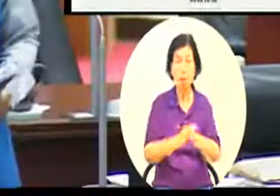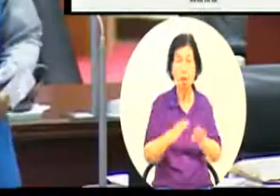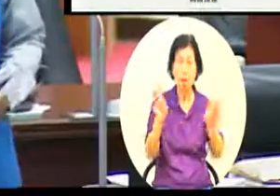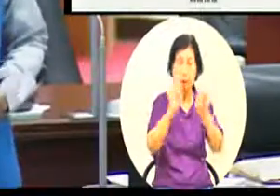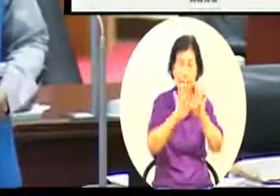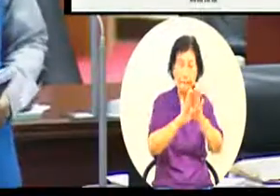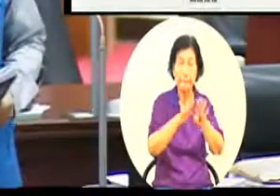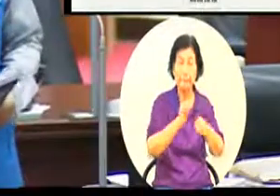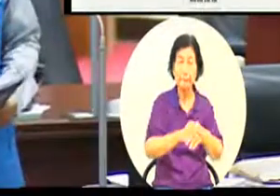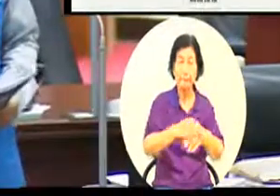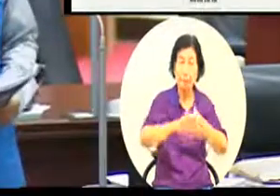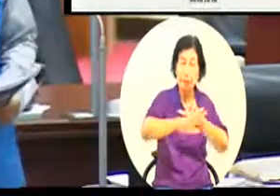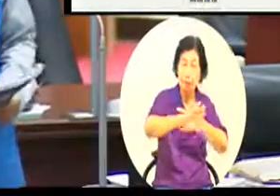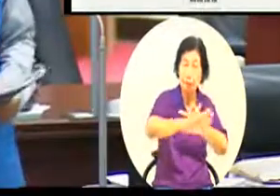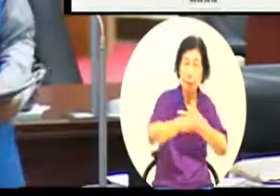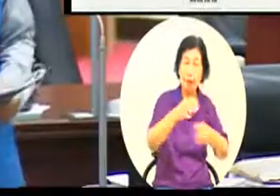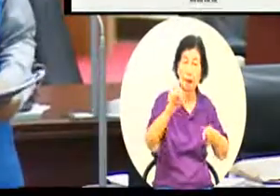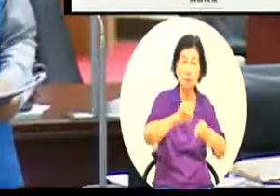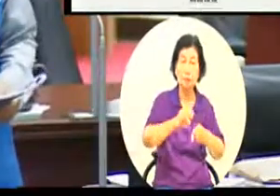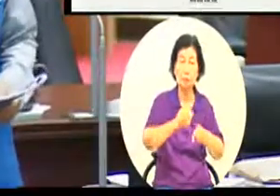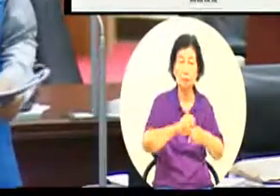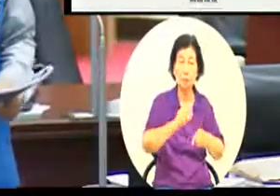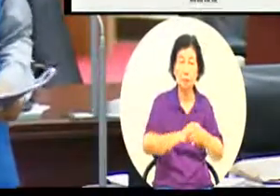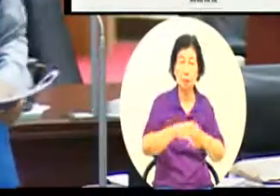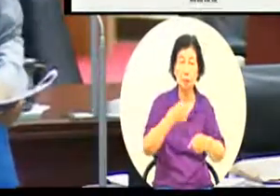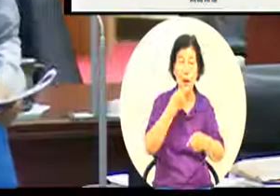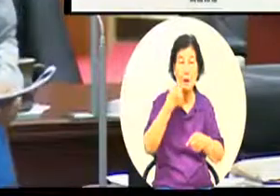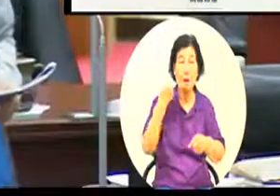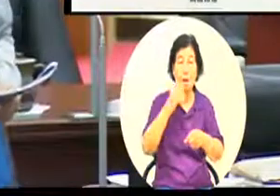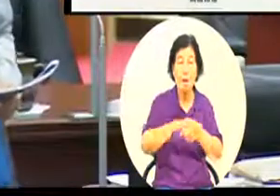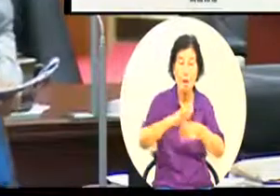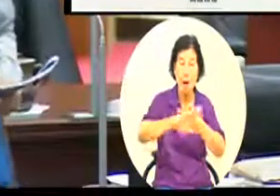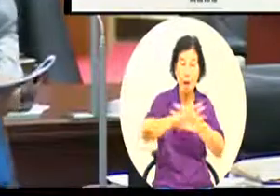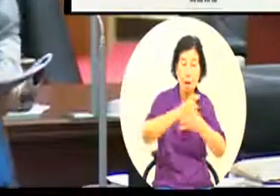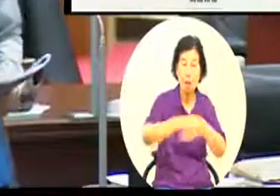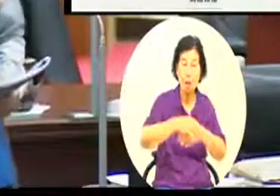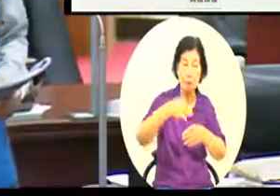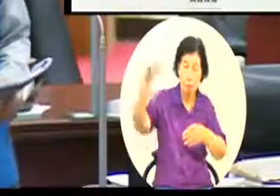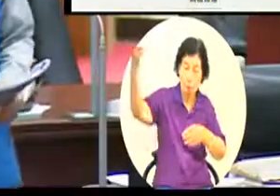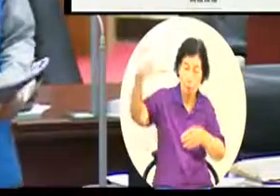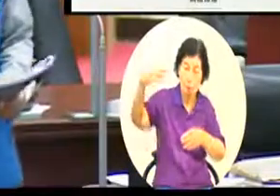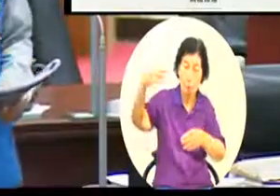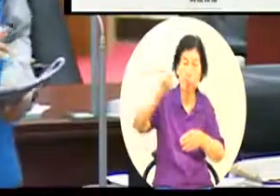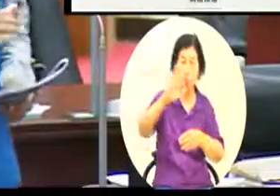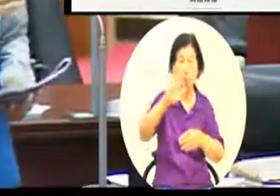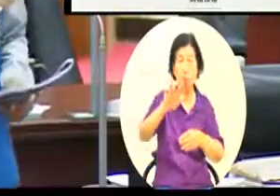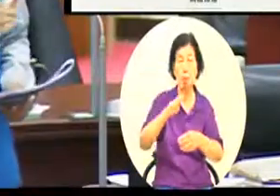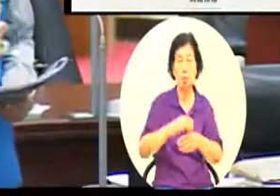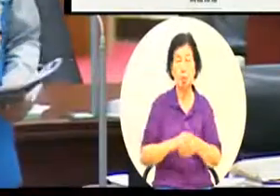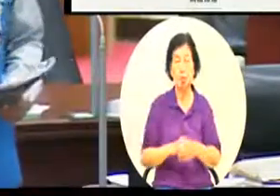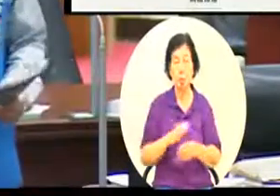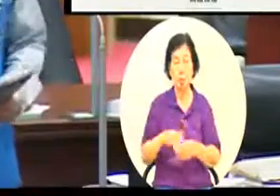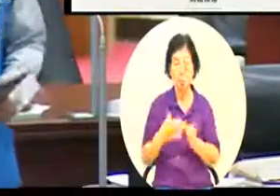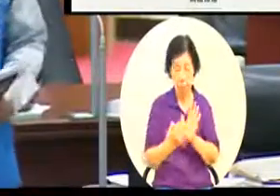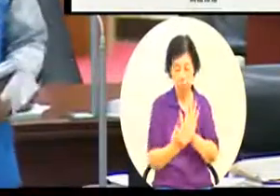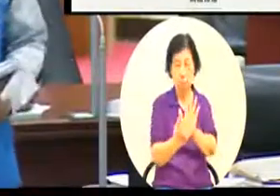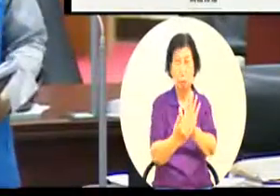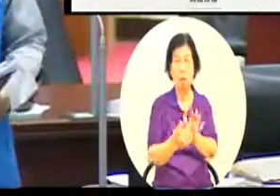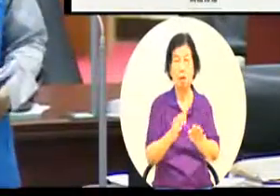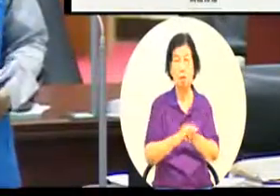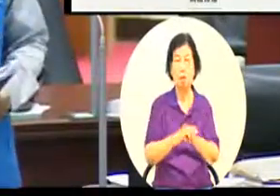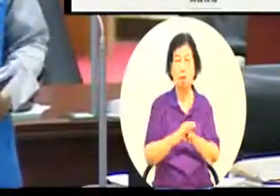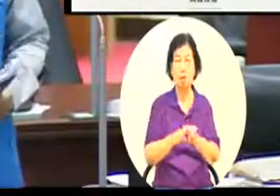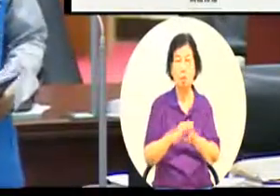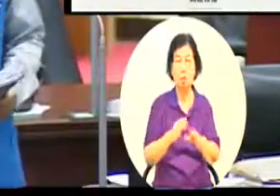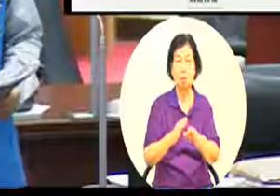装置红外线的一个防撞装置嘛、哦、但是也不能、完全阻碍防止这个漏轨的一个